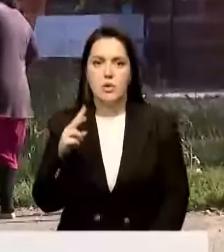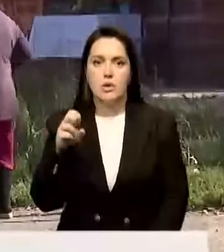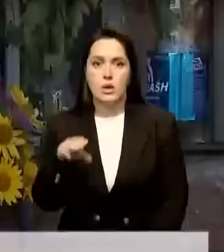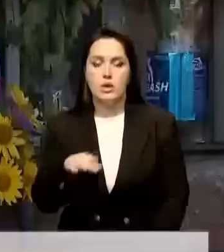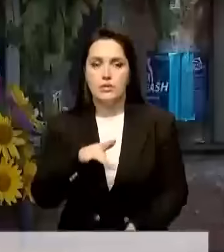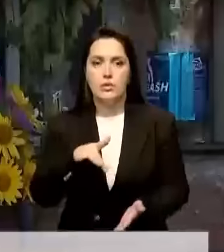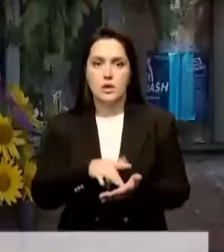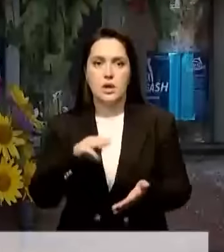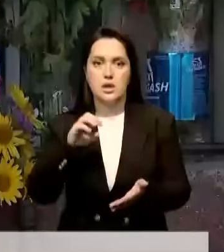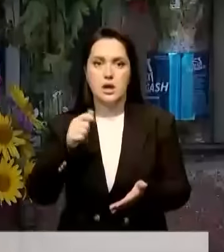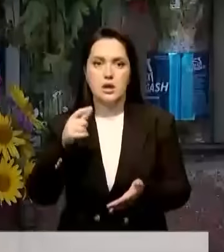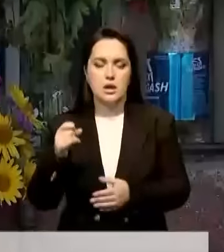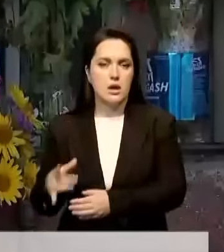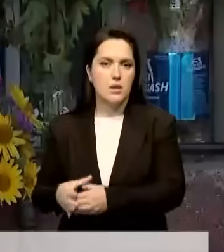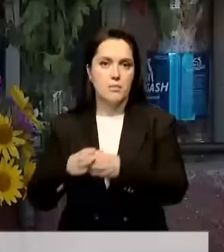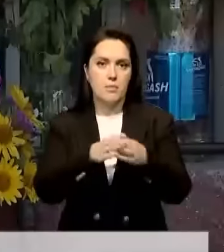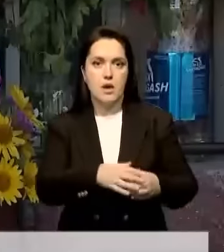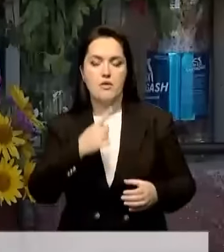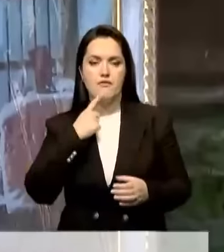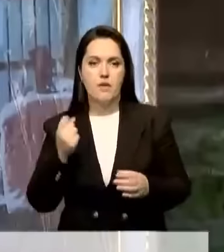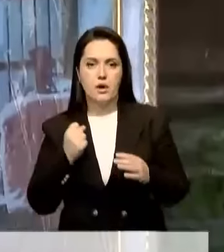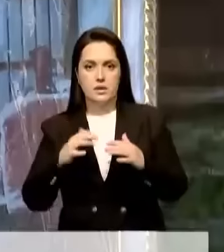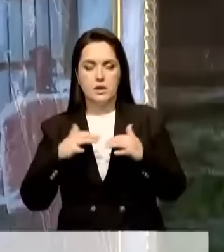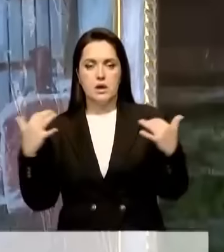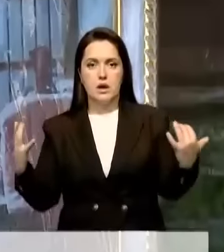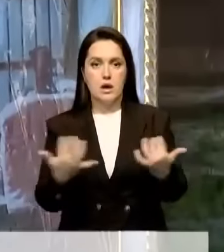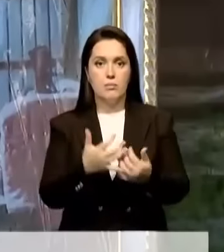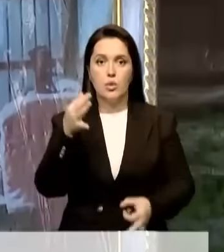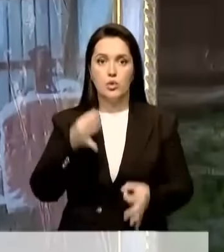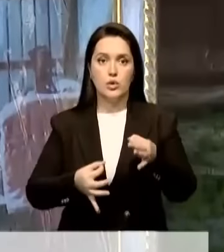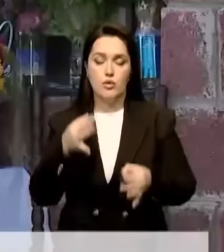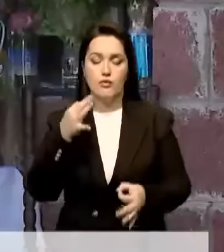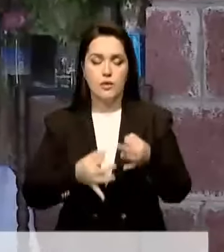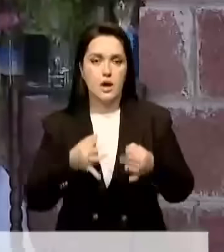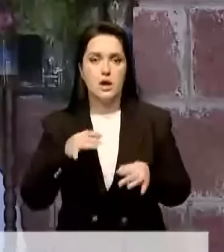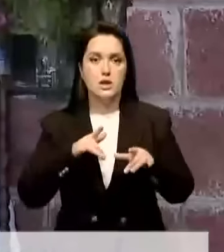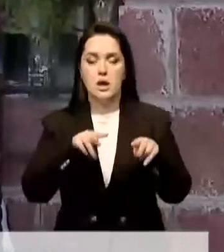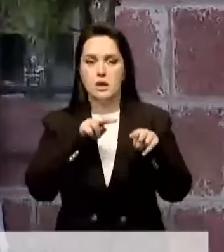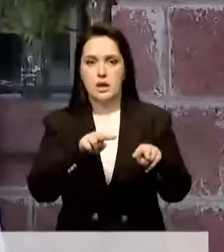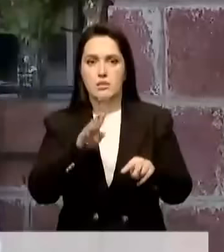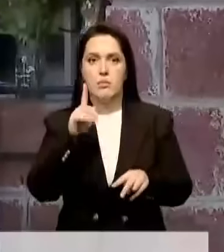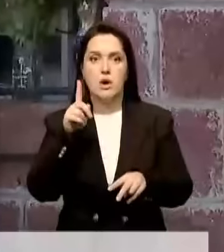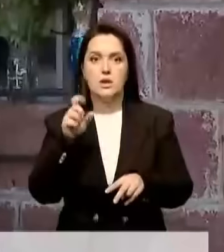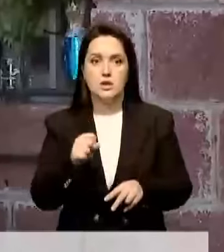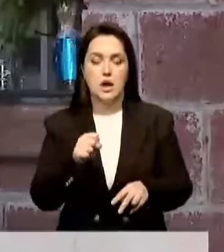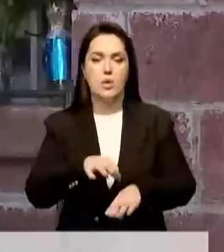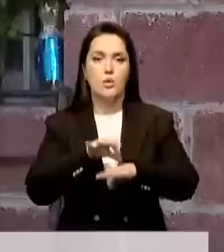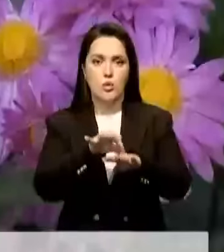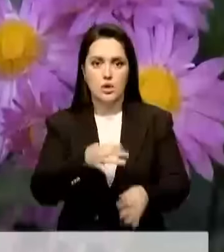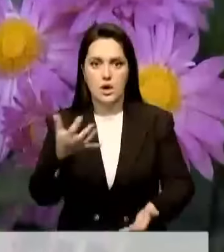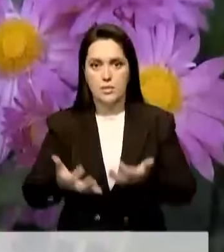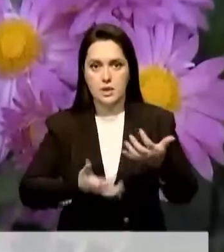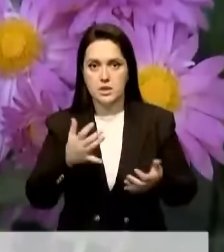город. Талгар стянули войска Национальной гвардии. Уголовное дело на контроле министра внутренних дел. Следит за ходом расследования и